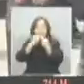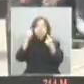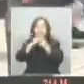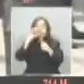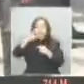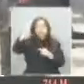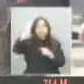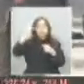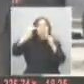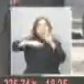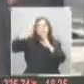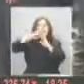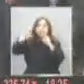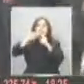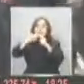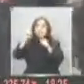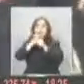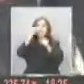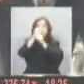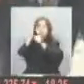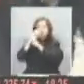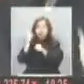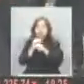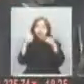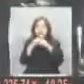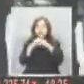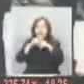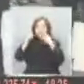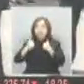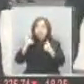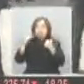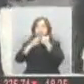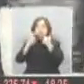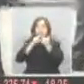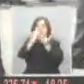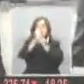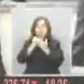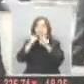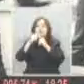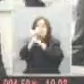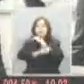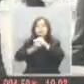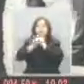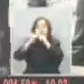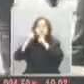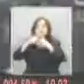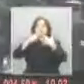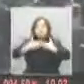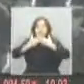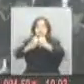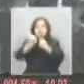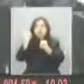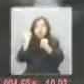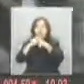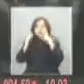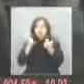องเกาหีเหนือ ในฐาณะกล่มผู้อาวุโสโดยมีรัฐมนตรีช่วยกระสวงต่ประเทศและเจ้าหนาที่อาวุโสให้การต้อนรับการเดนทาง